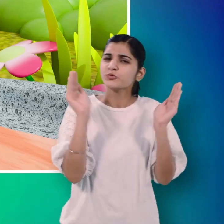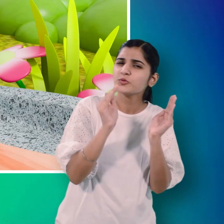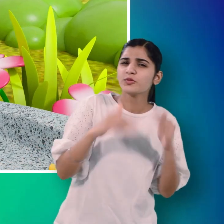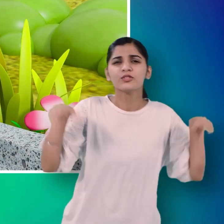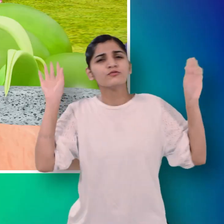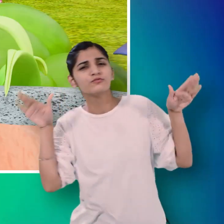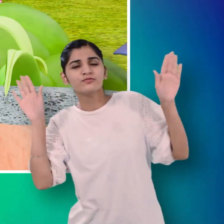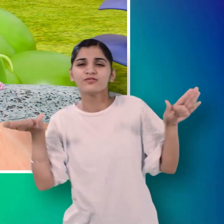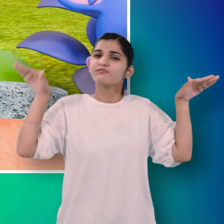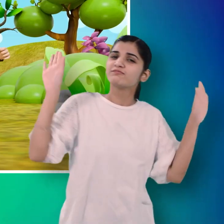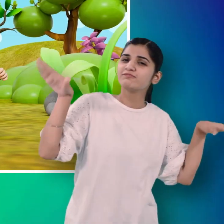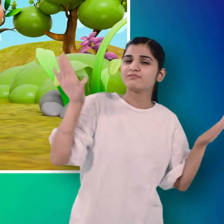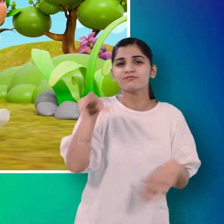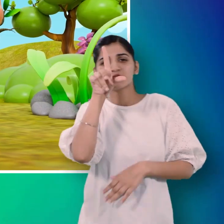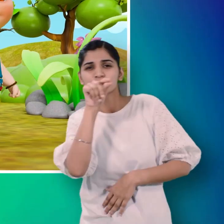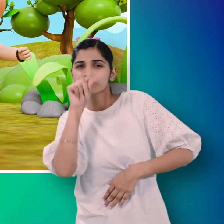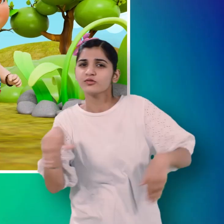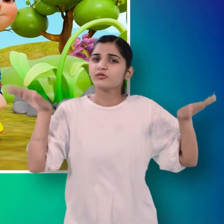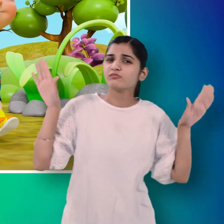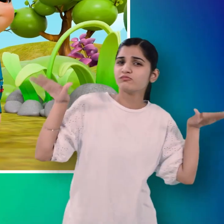चुन चुन करती आई चिड़िया।